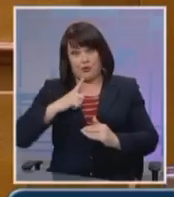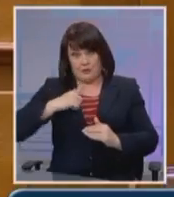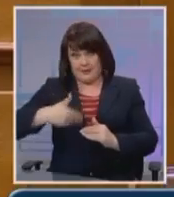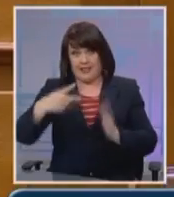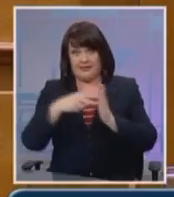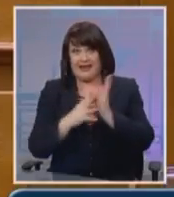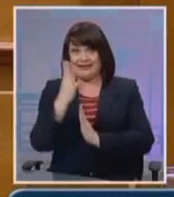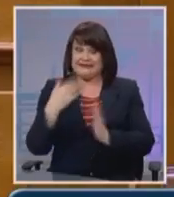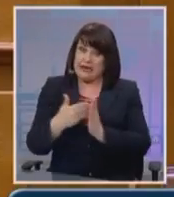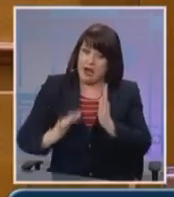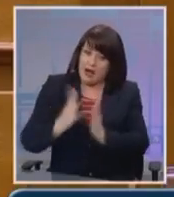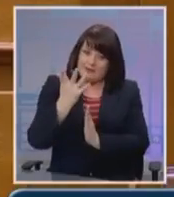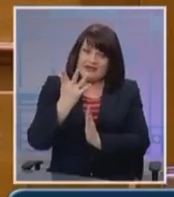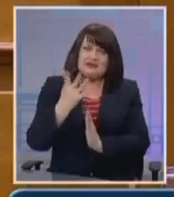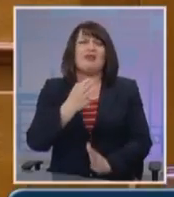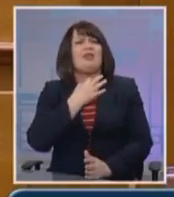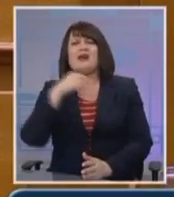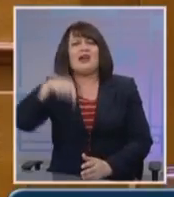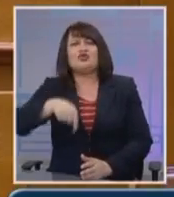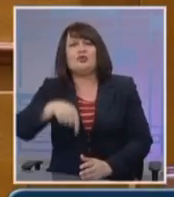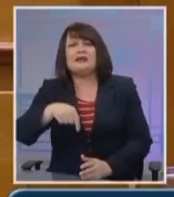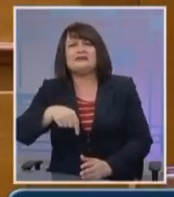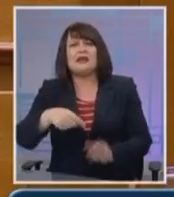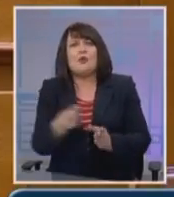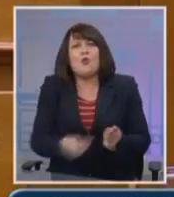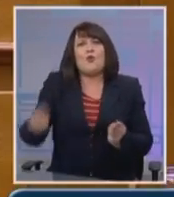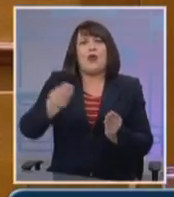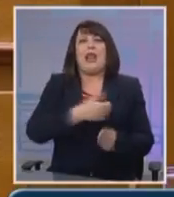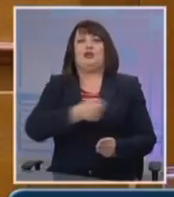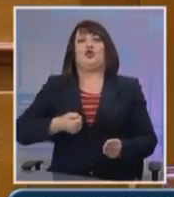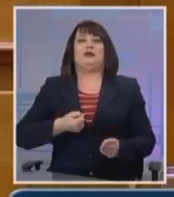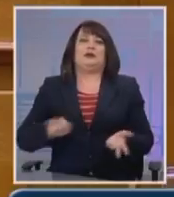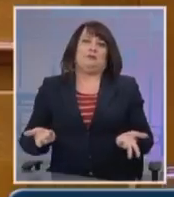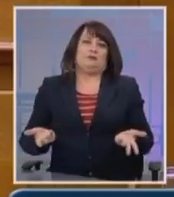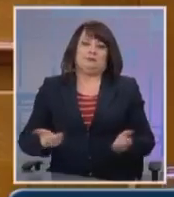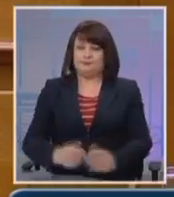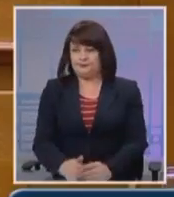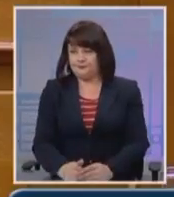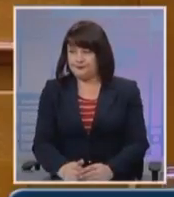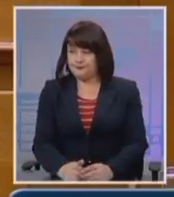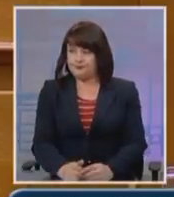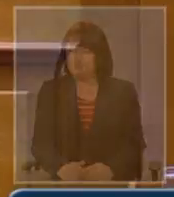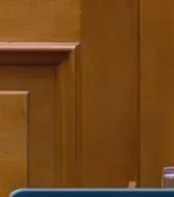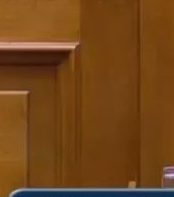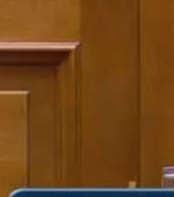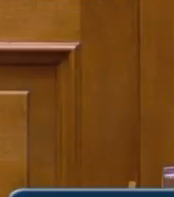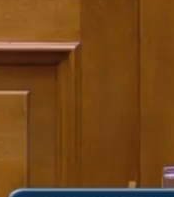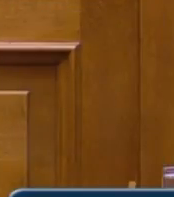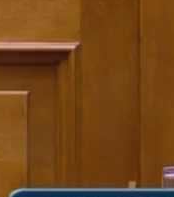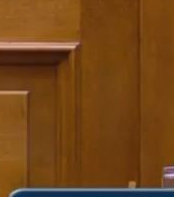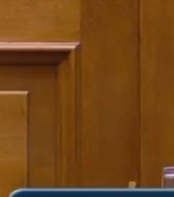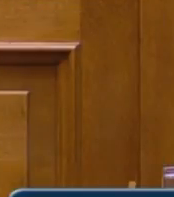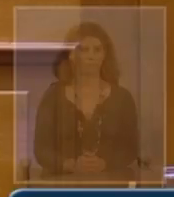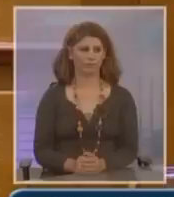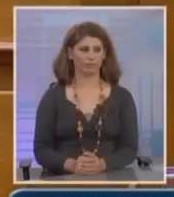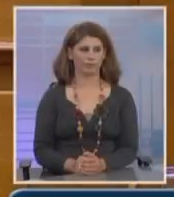τέλος του 2014, δεν θα χρειαζόμασταν σημαντικά πρόσθετα μέτρα λιτότητας. Διότι τη δουλειά της επίτευξης